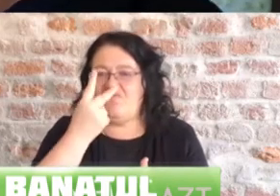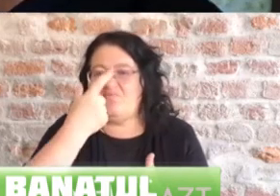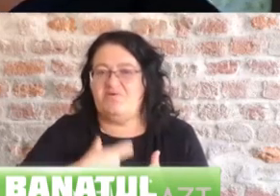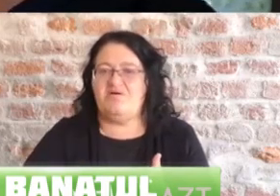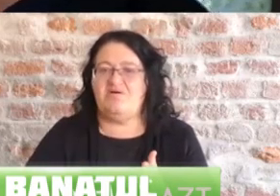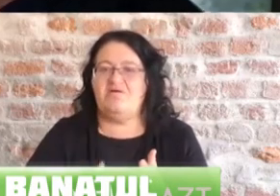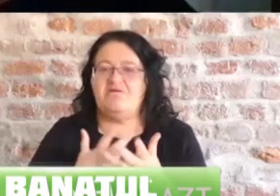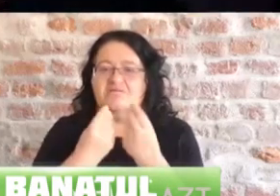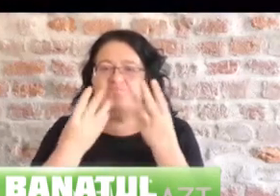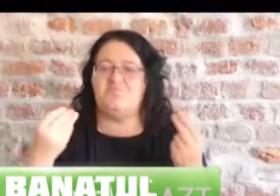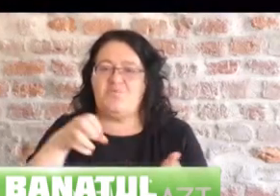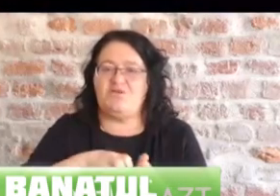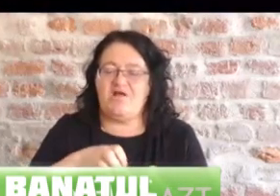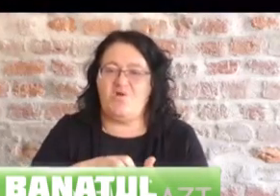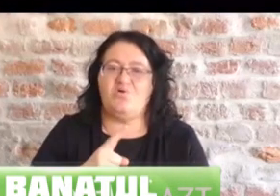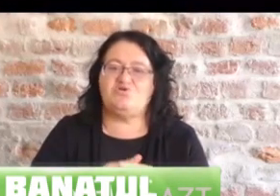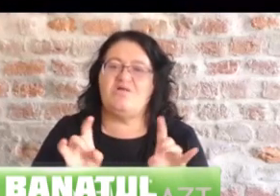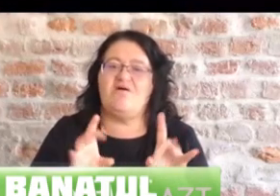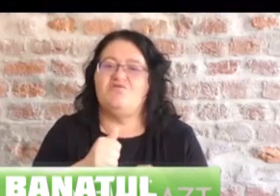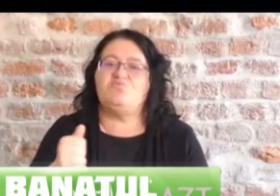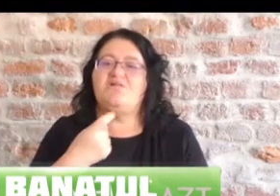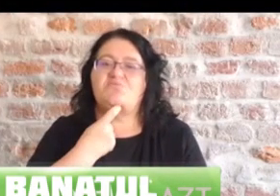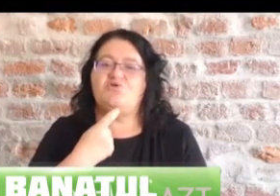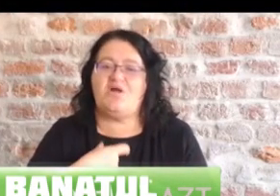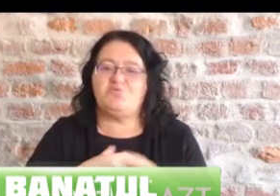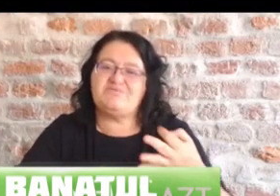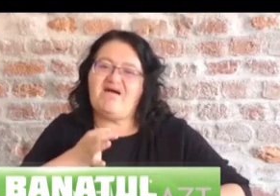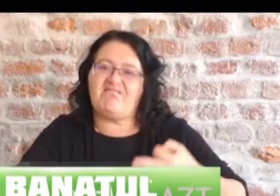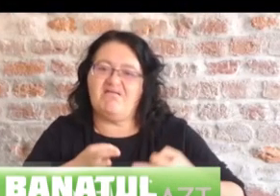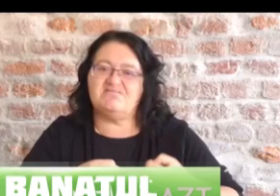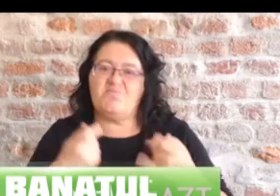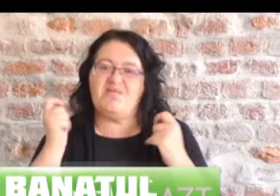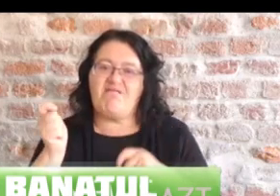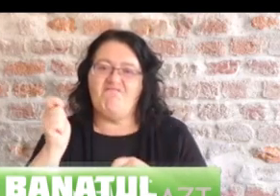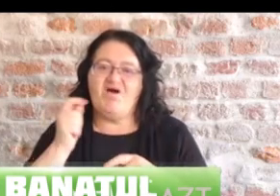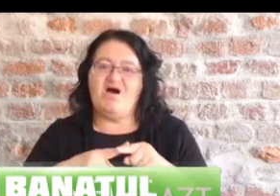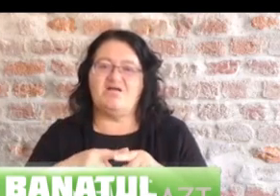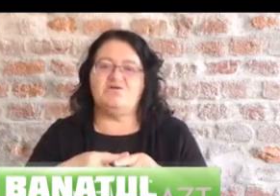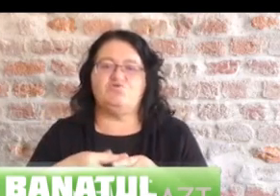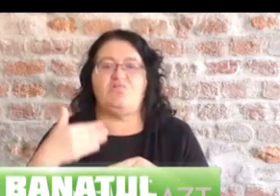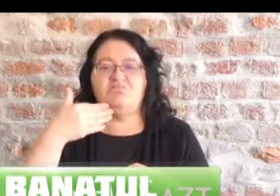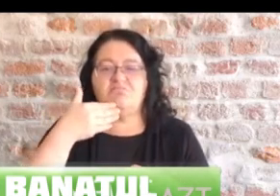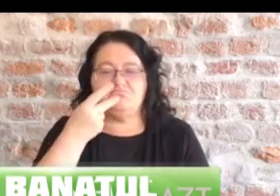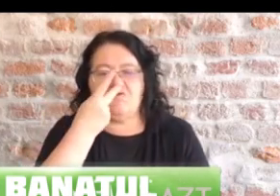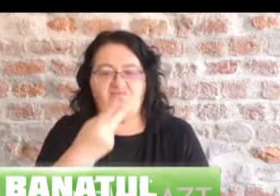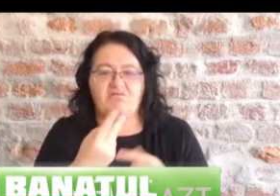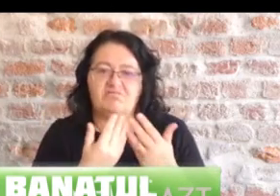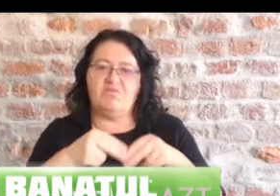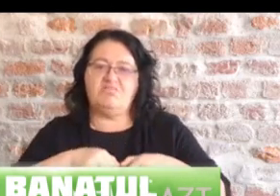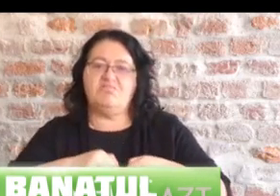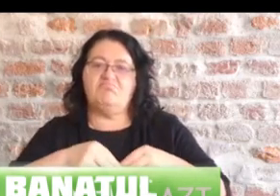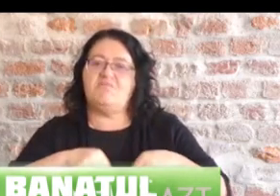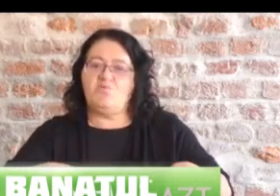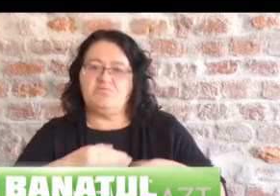că am fost din atâtea locuri și n-am fost doar timișoreni, am putut să analizăm și subiectiv și obiectiv ceea ce funcționa, ceea